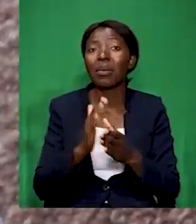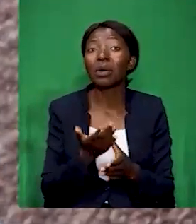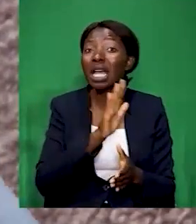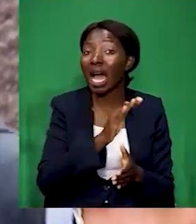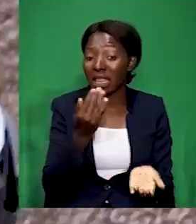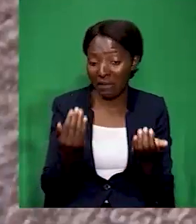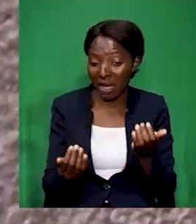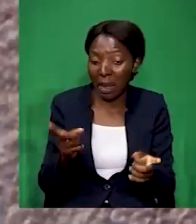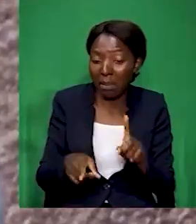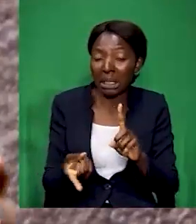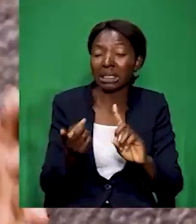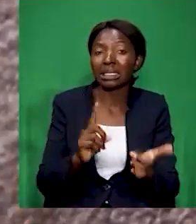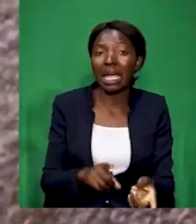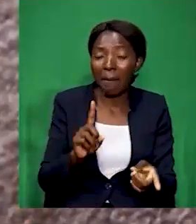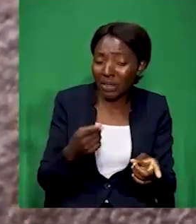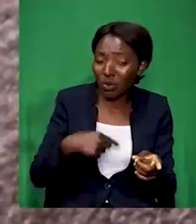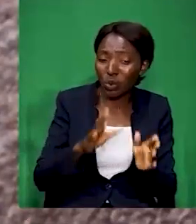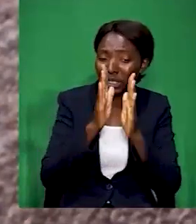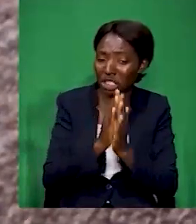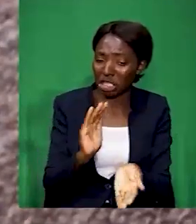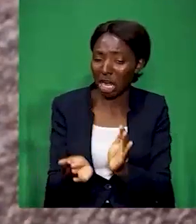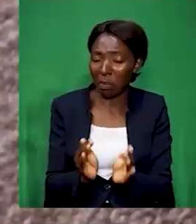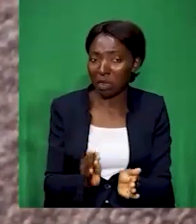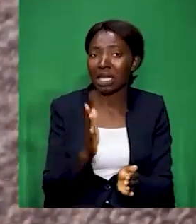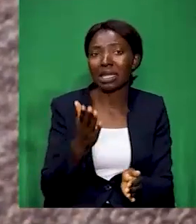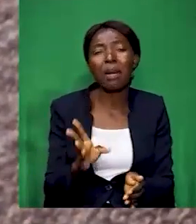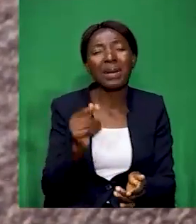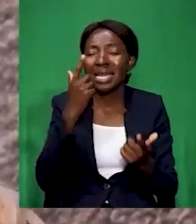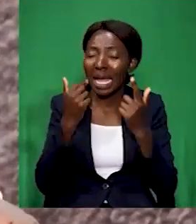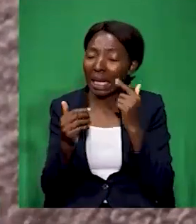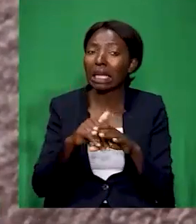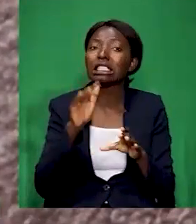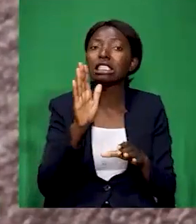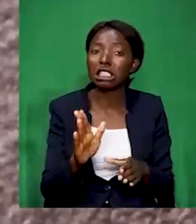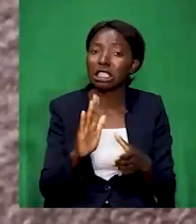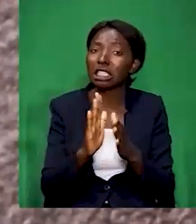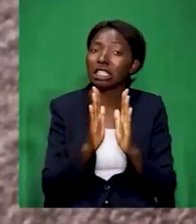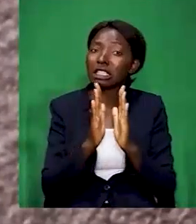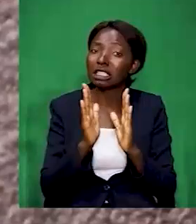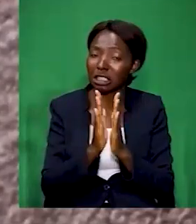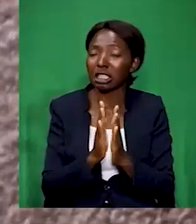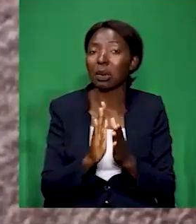dzaifanira kuwana kwekutizira dzichipukutwa misodzi pachurch dzinochema pachurch mweyai